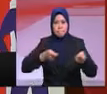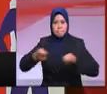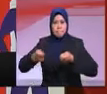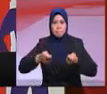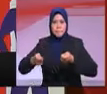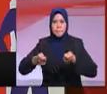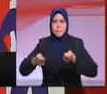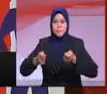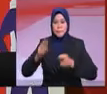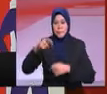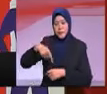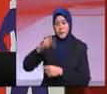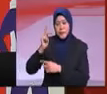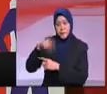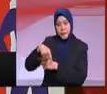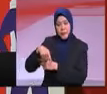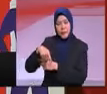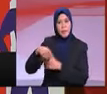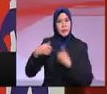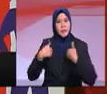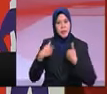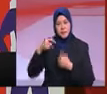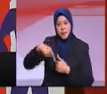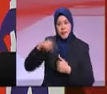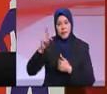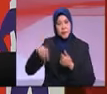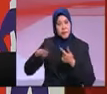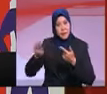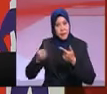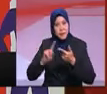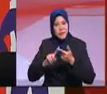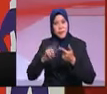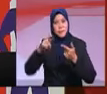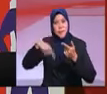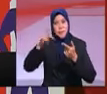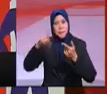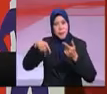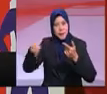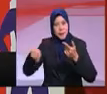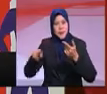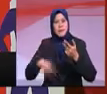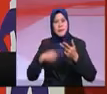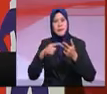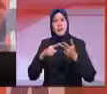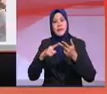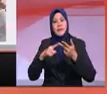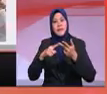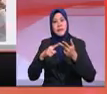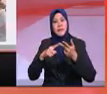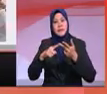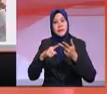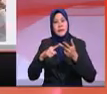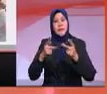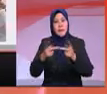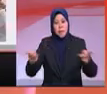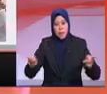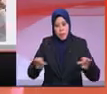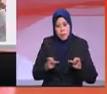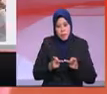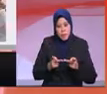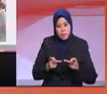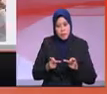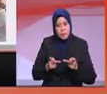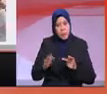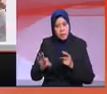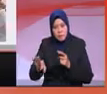pada PKP, kita ada PKPB, kita ada PKPP, dan kepada kawasan yang tertentu